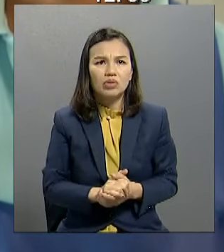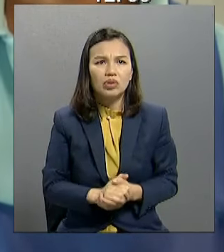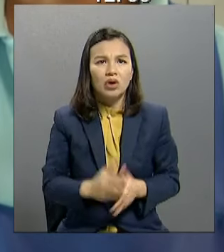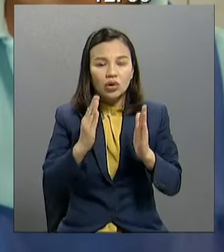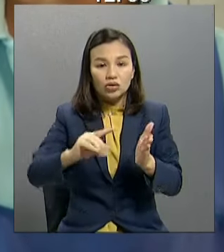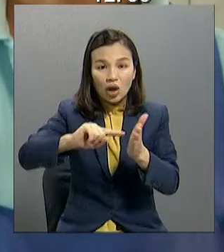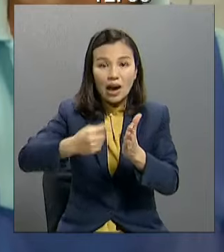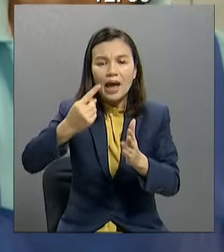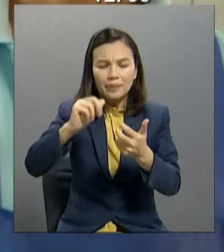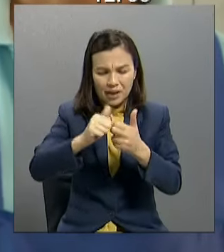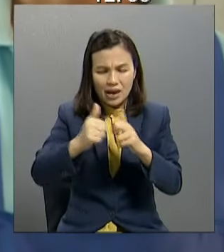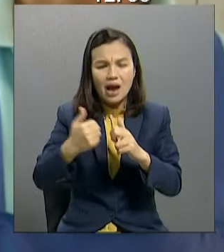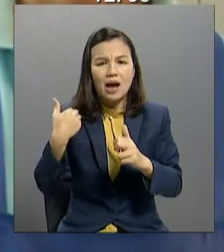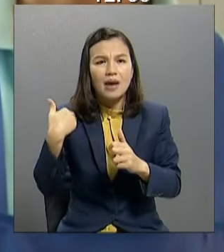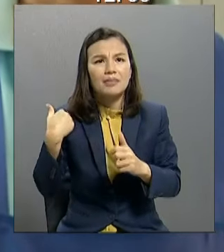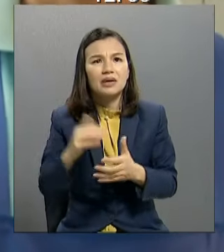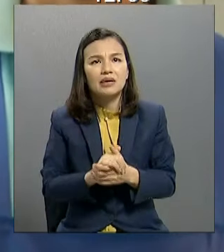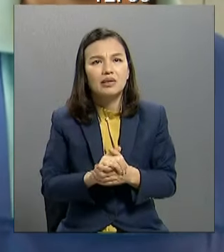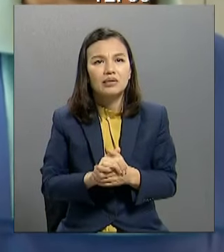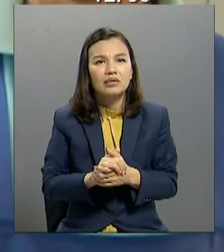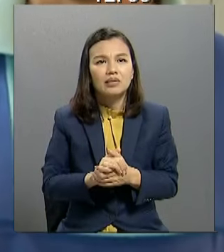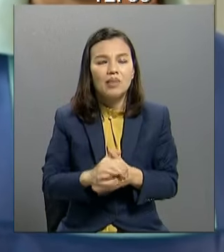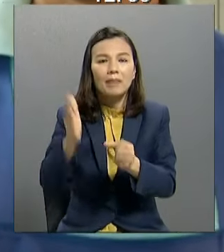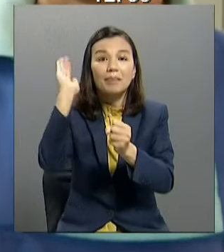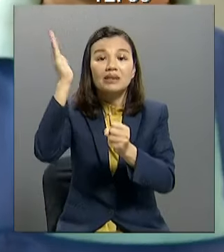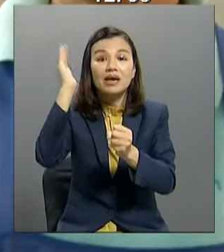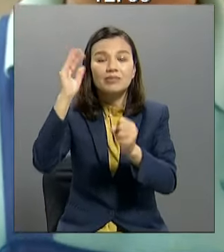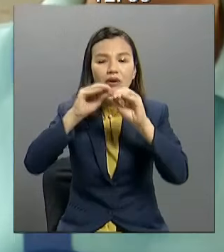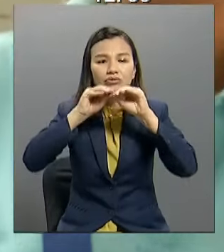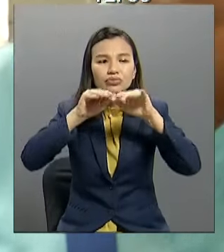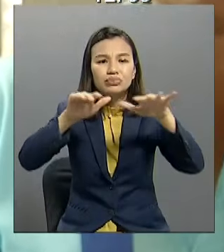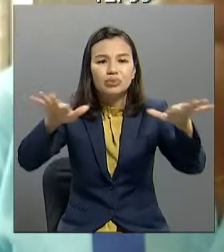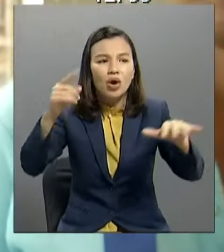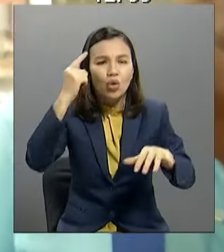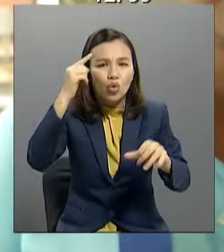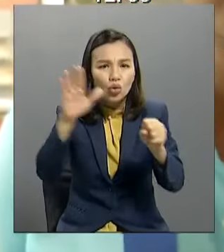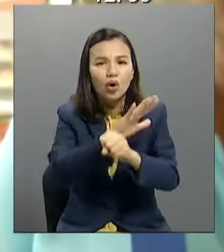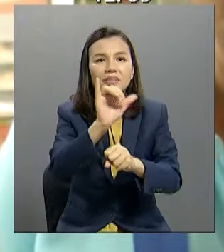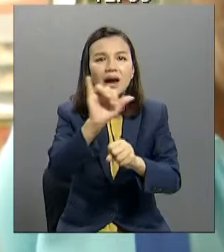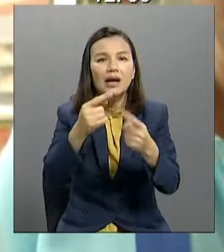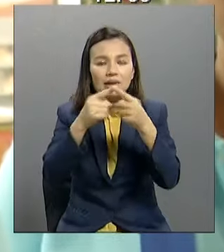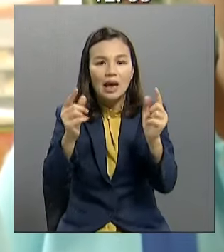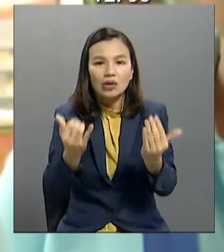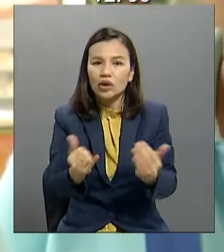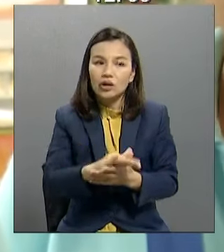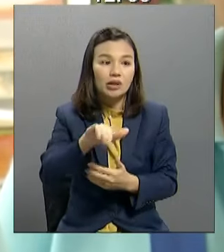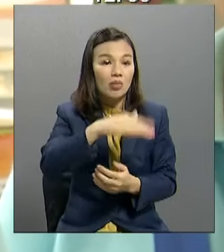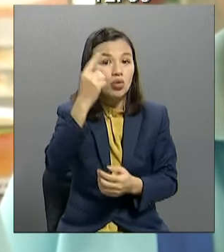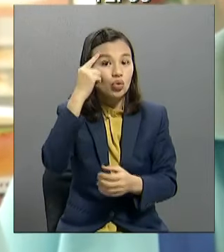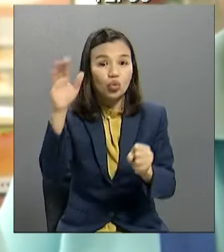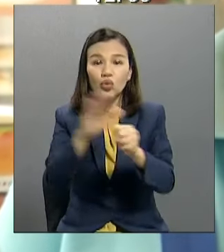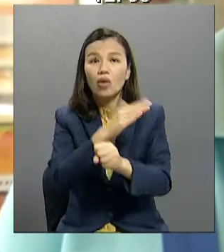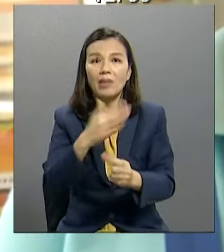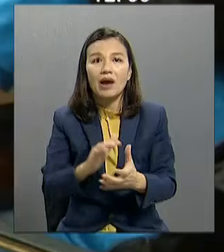แรกๆก็มีปัญหานิดหน่อยเพราะว่าเรายังประชาสัมพันธ์ได้ไม่หมดนะคะแต่ว่าพอตอนนี้ก็คือโอเคแล้ว